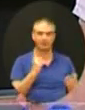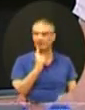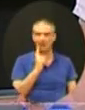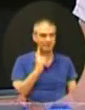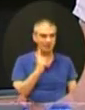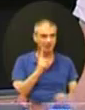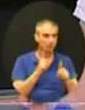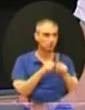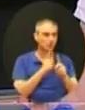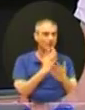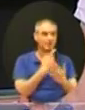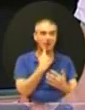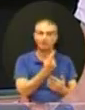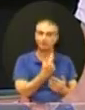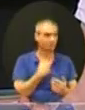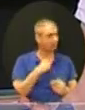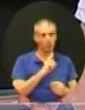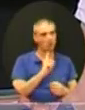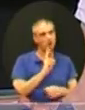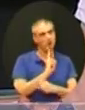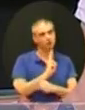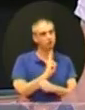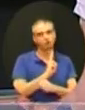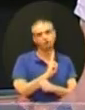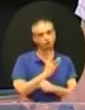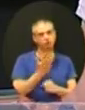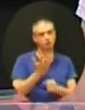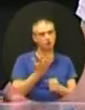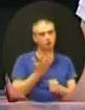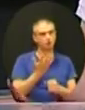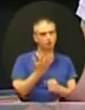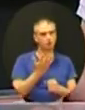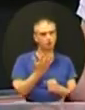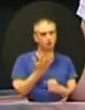אבל כמו שאמרתי, אנחנו לא נשמור,